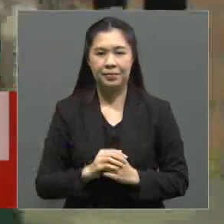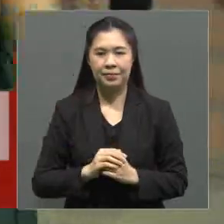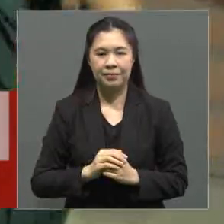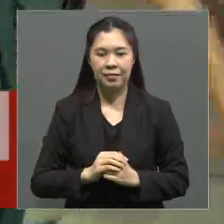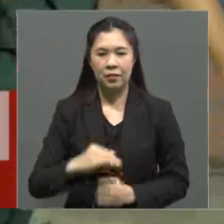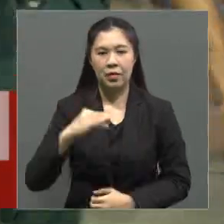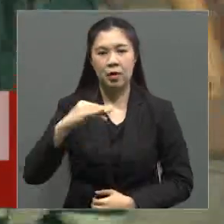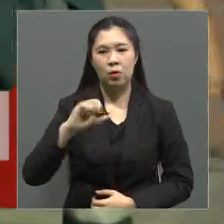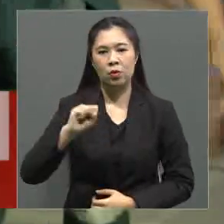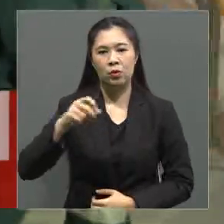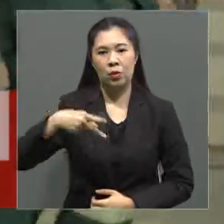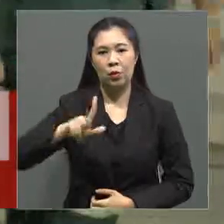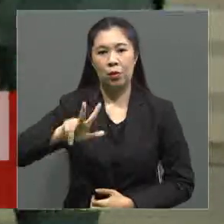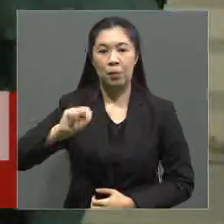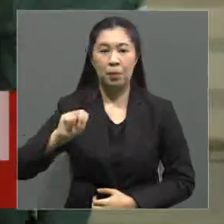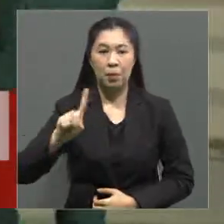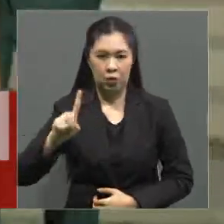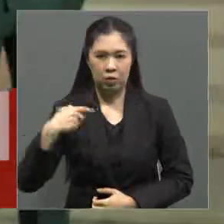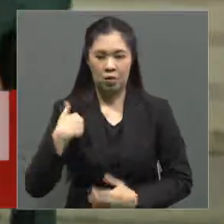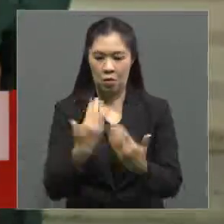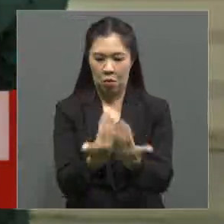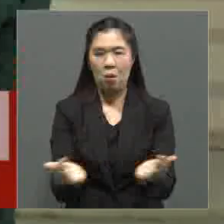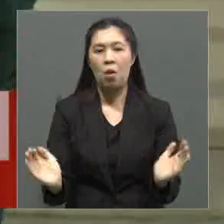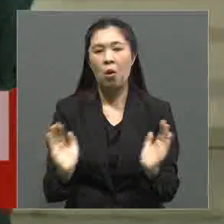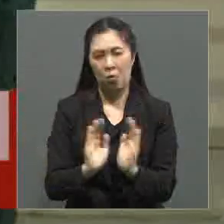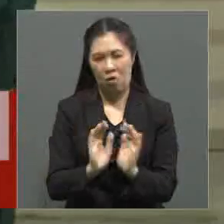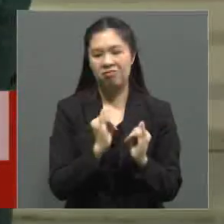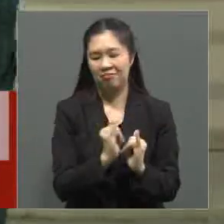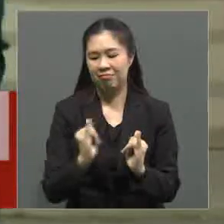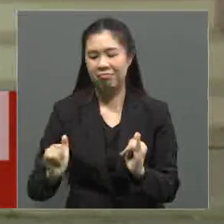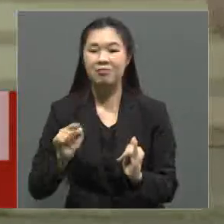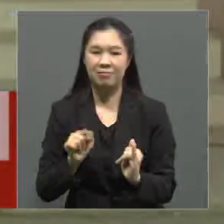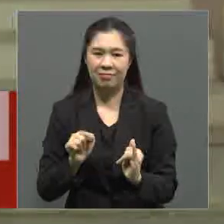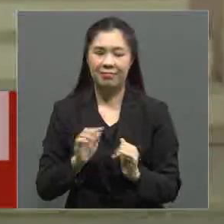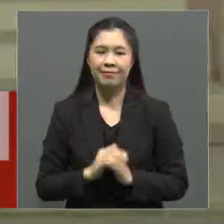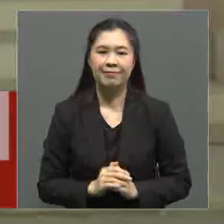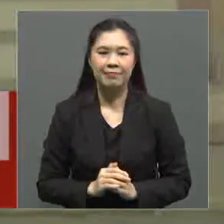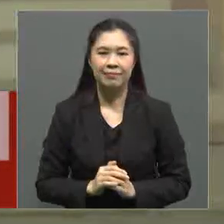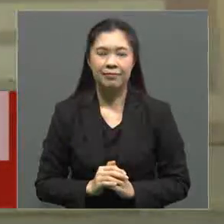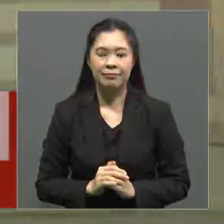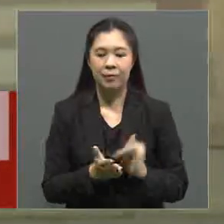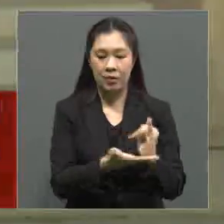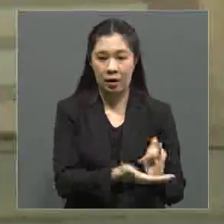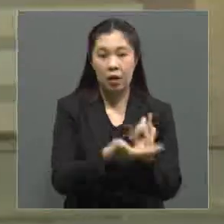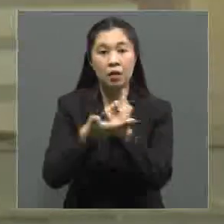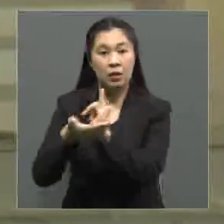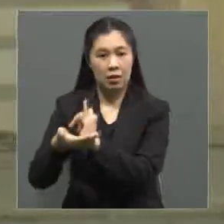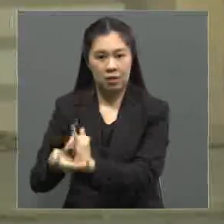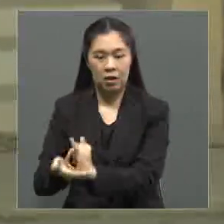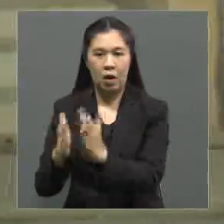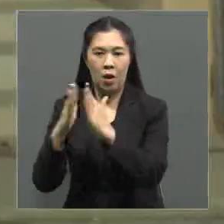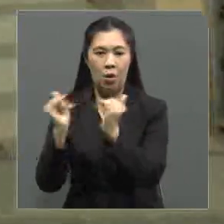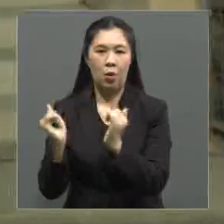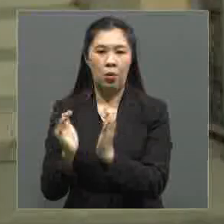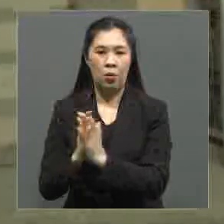โสภณสวยค้าข้าวทั้งหมดเนี่ยเป็นเครือญาติเดียวกันครับทางครอบครัวก็จะนำไปตั้งบำเพ็ญกุศลที่วัดโรง